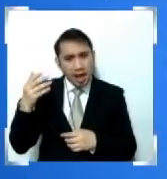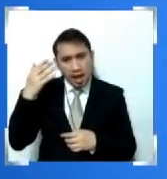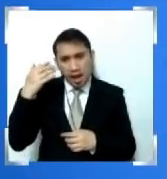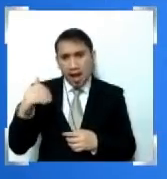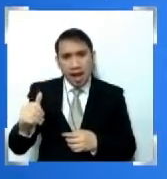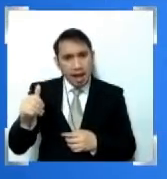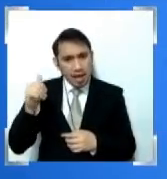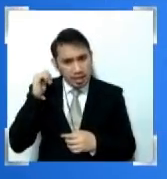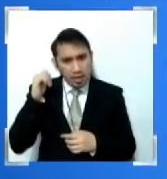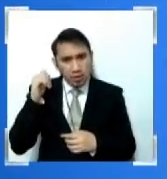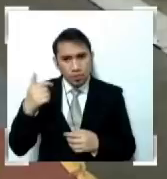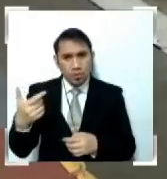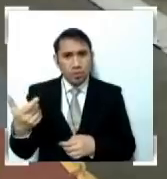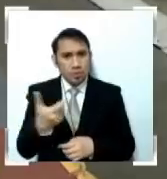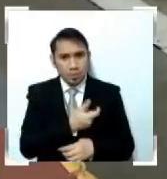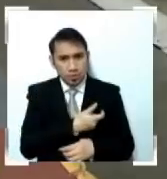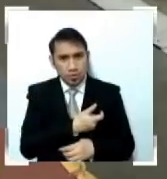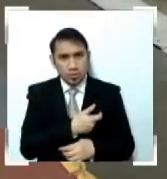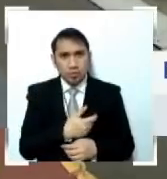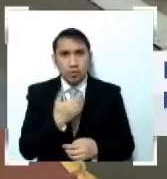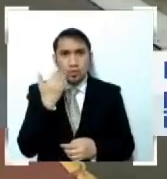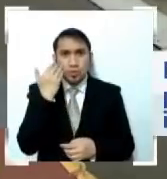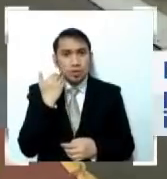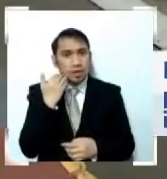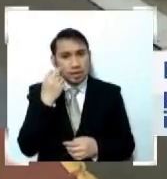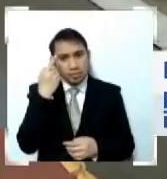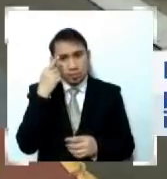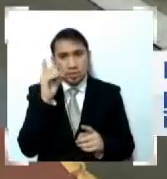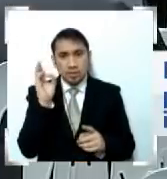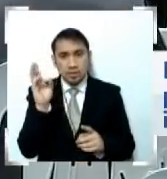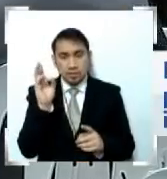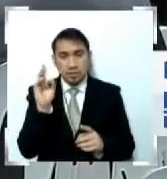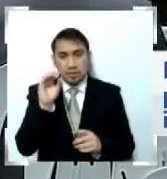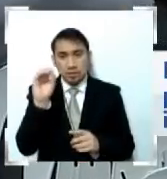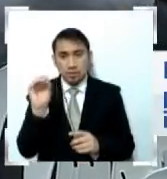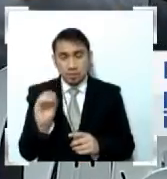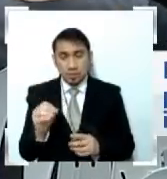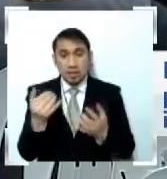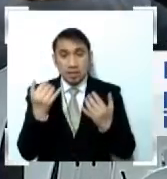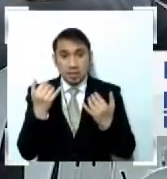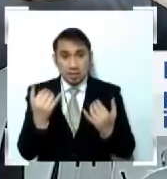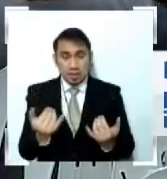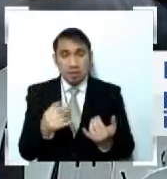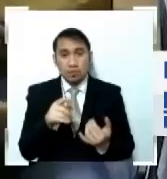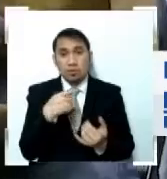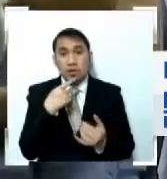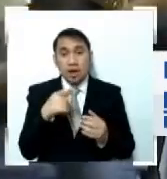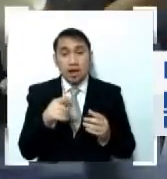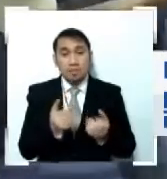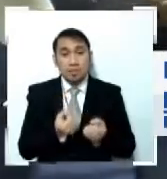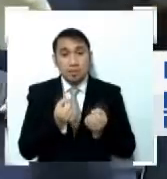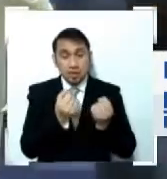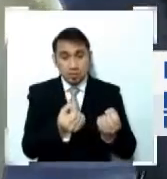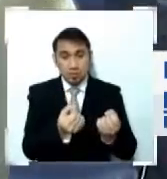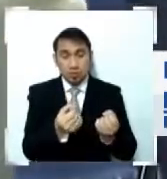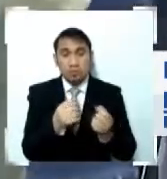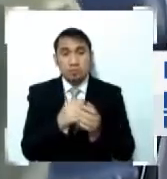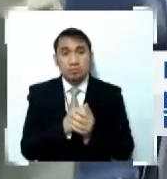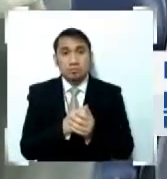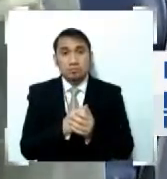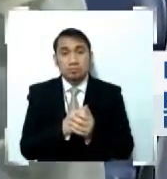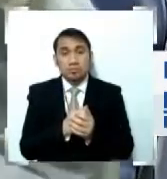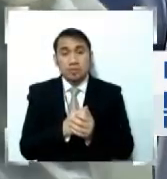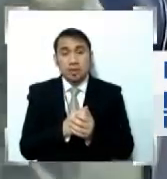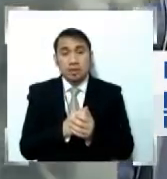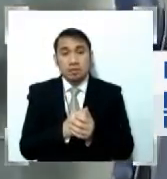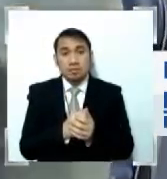70% na target bakunahan. Paano kala ng Okta Research targetin muna ang herd containment? Pero ang bagong initial target ng DOH,